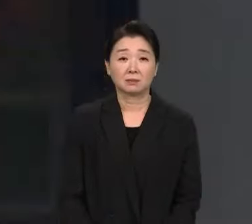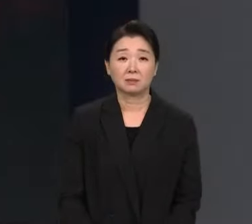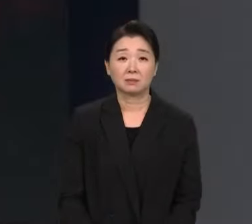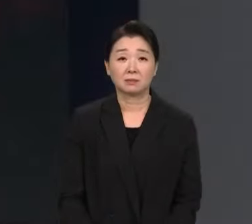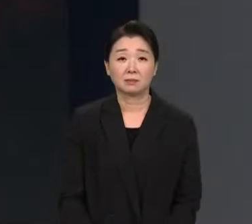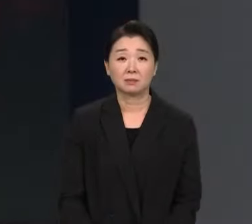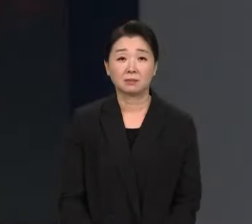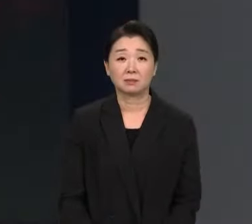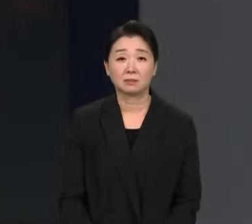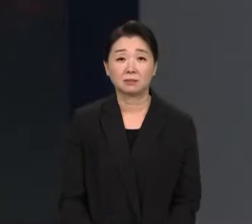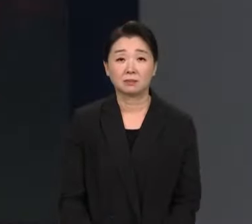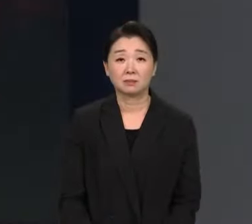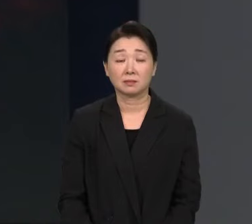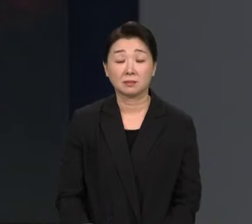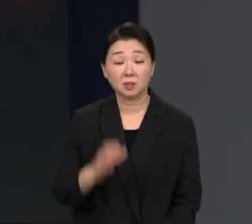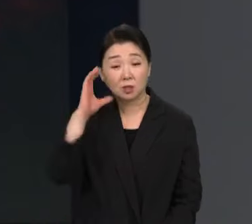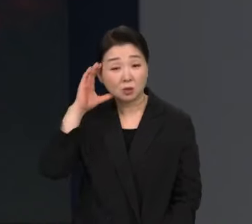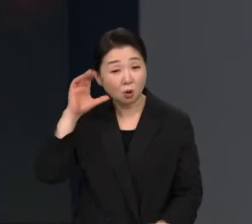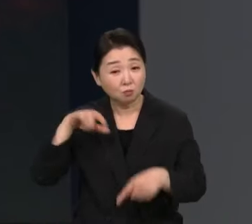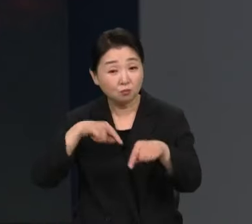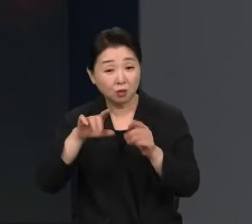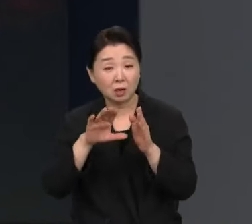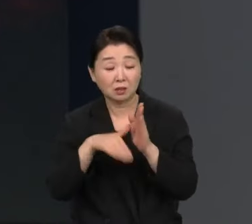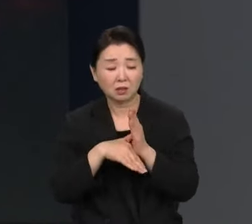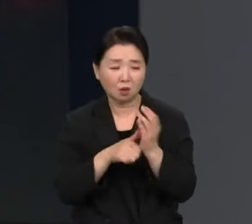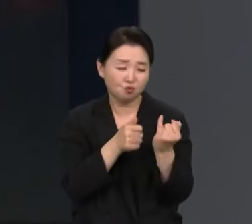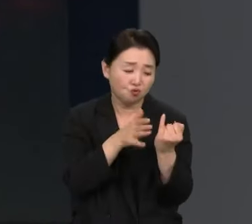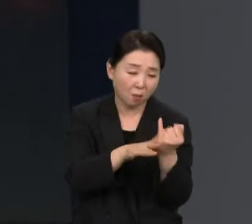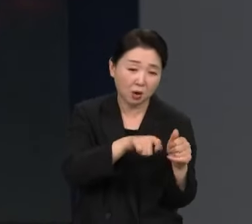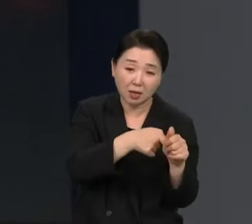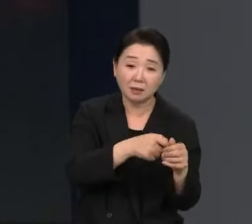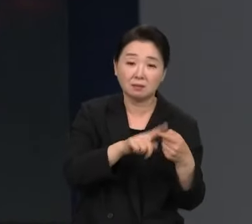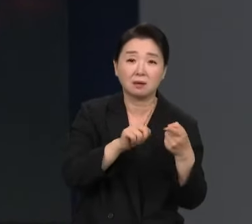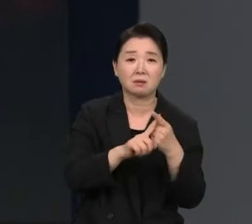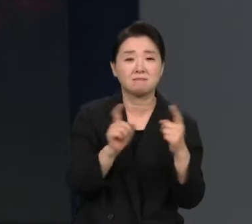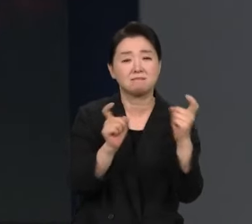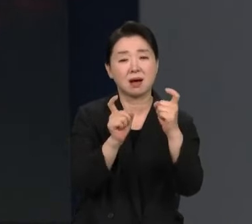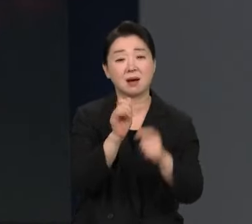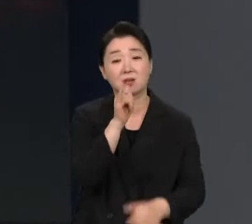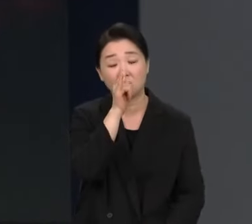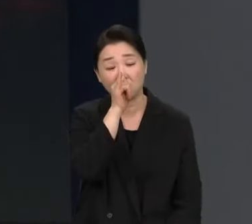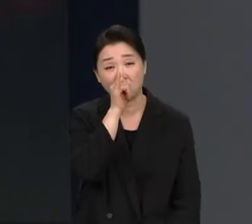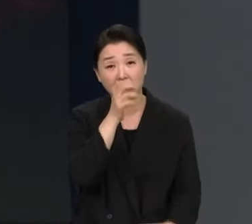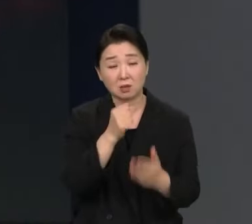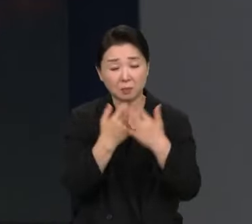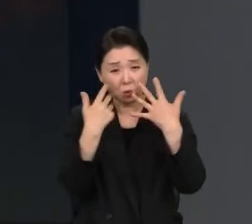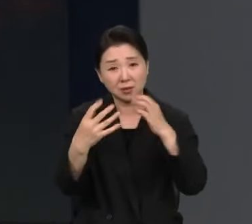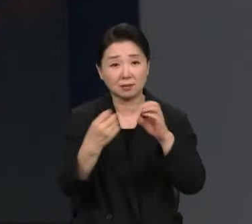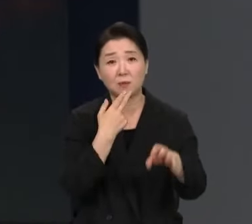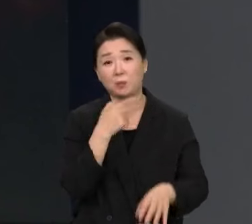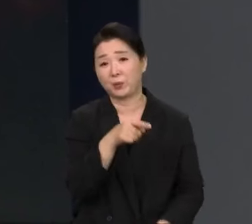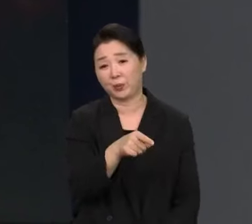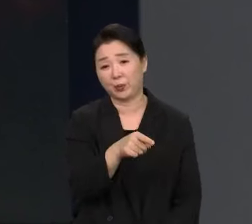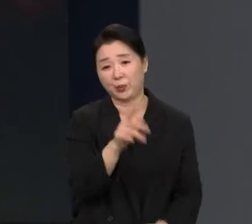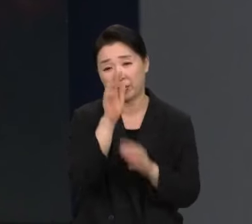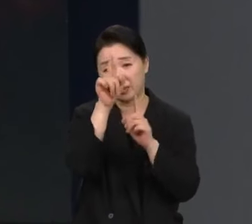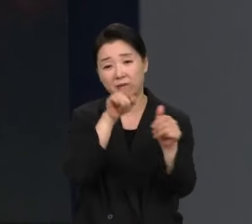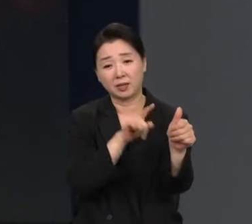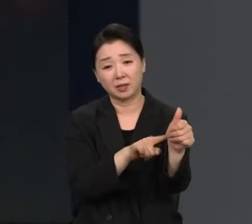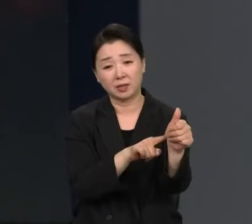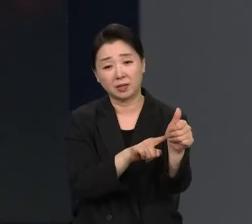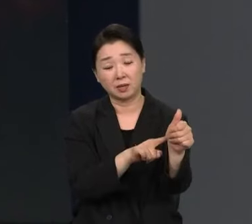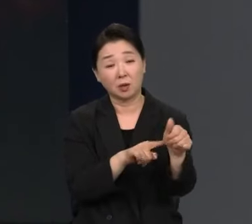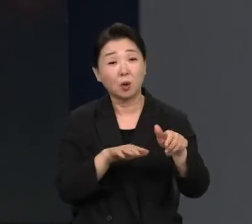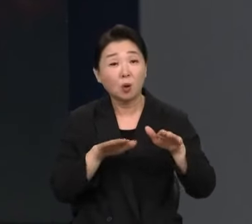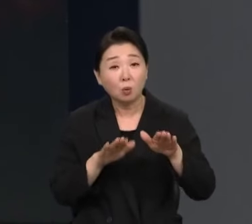자 한편 그 앞서서 청문회 당시에 그 위안부 강제성에 대해서 논쟁적인 사안이라고 해서 명확하게 답변을 안 했던 이진숙 위원장이